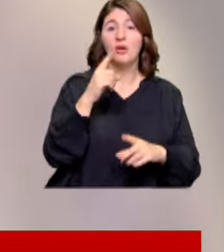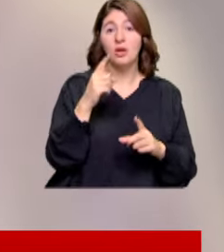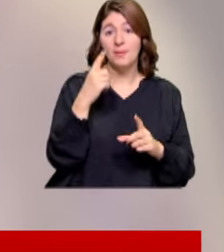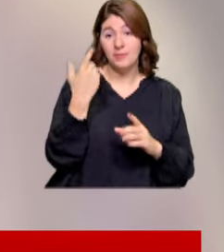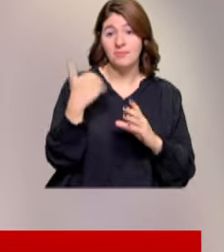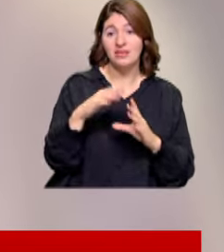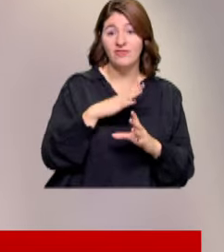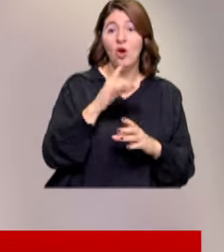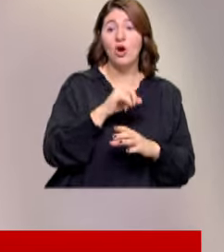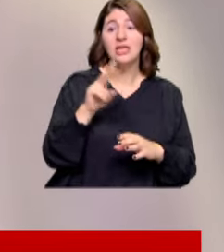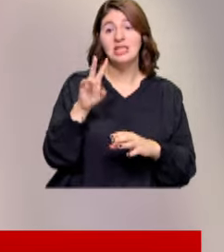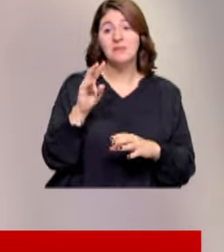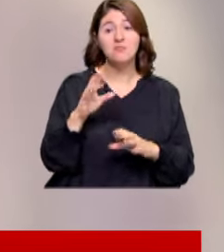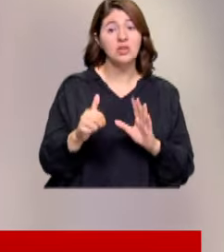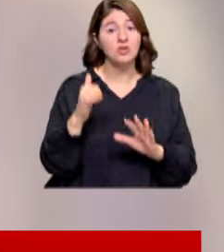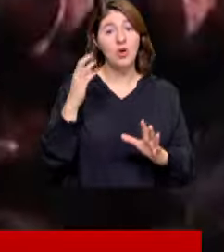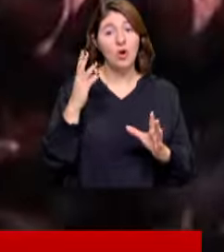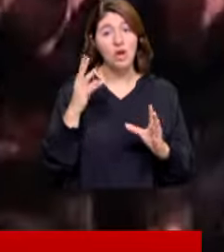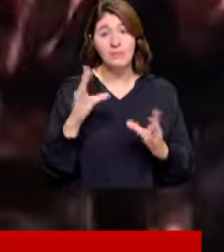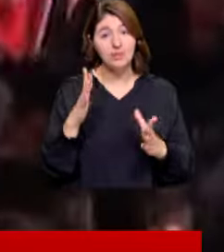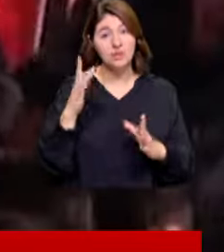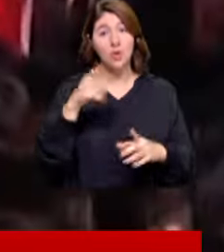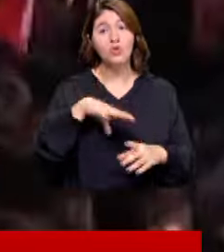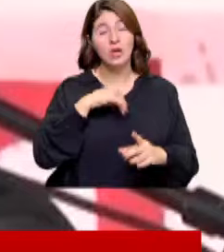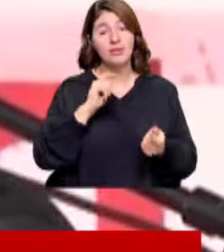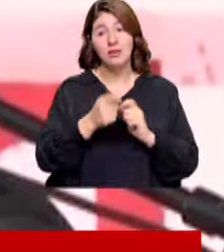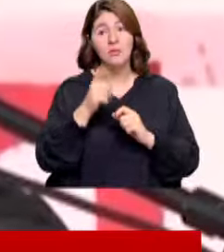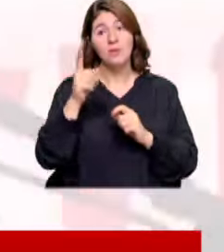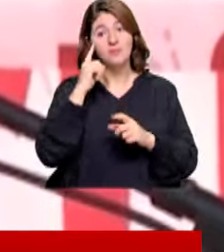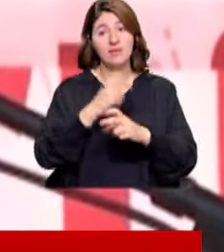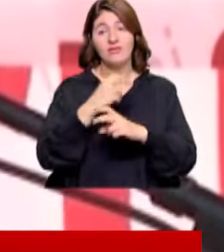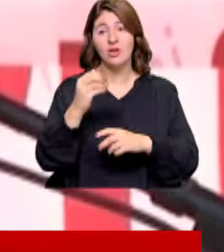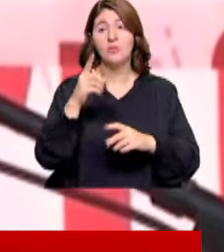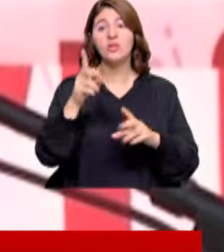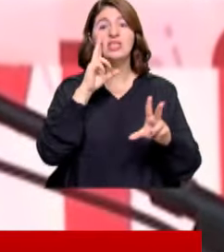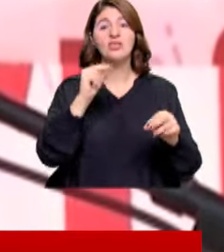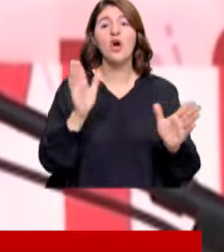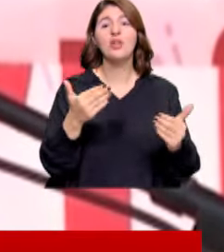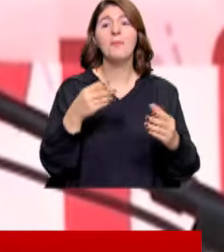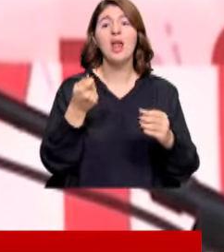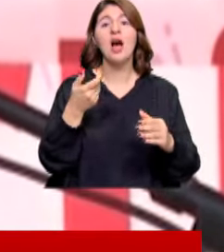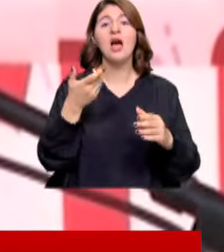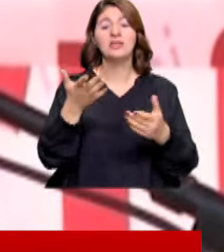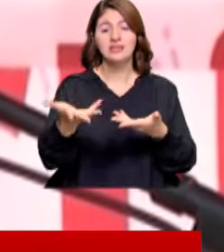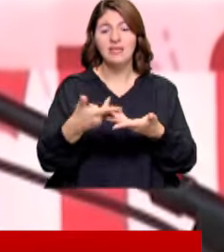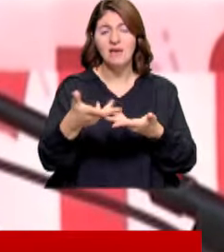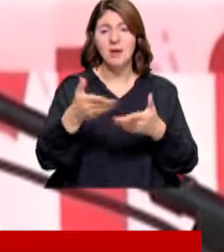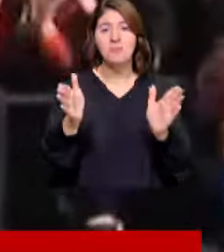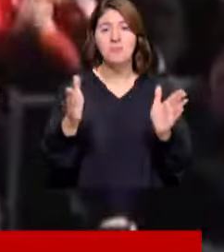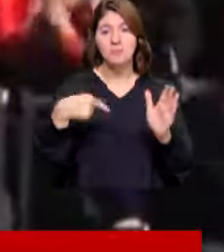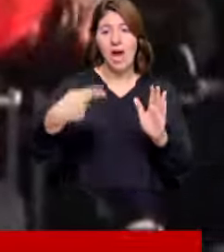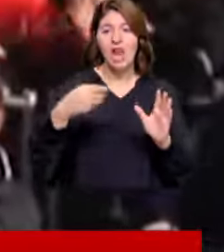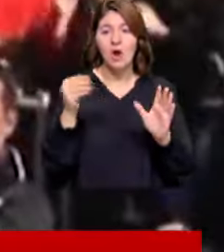17-25 Aralık ruhuna dönebilirim diyor. Tehdit ediyor. Soygun düzeni kuran, yatak odalarına para sayma makineleri